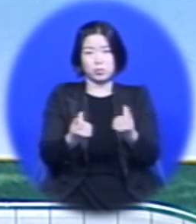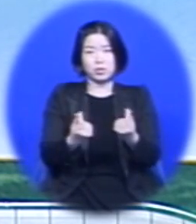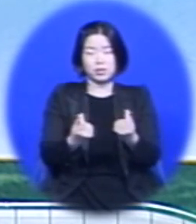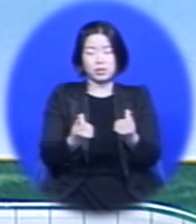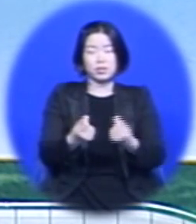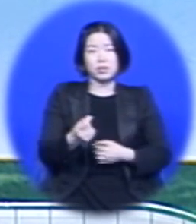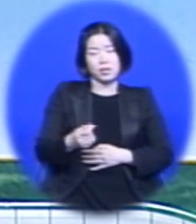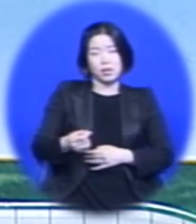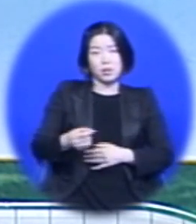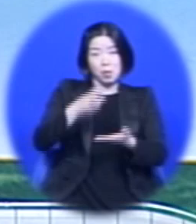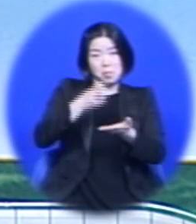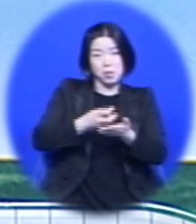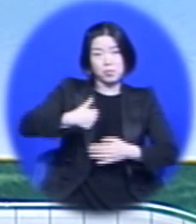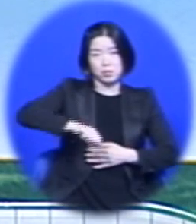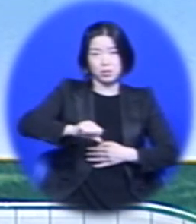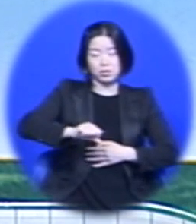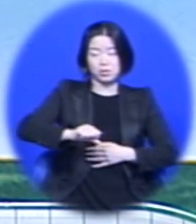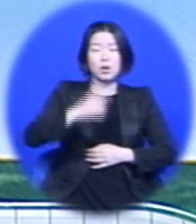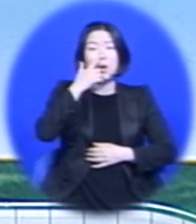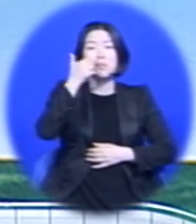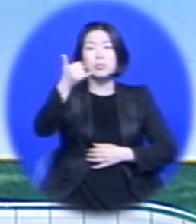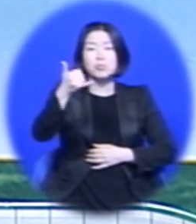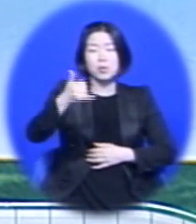양자는 부모를 택할 권한이 없습니다.